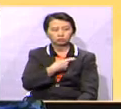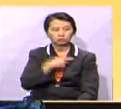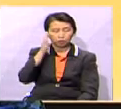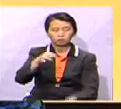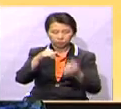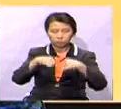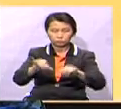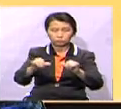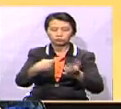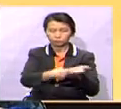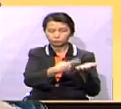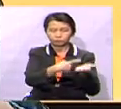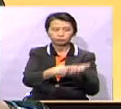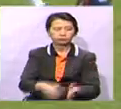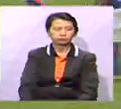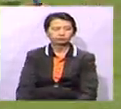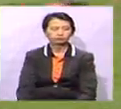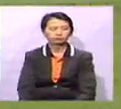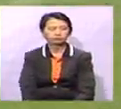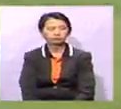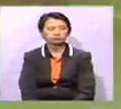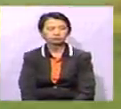akan teruskan perundingan.